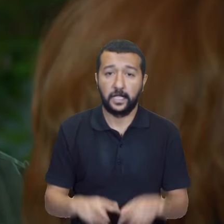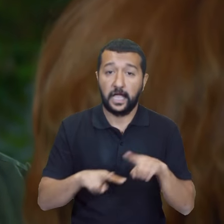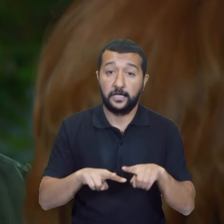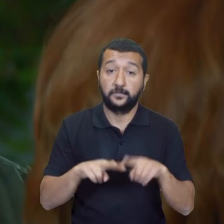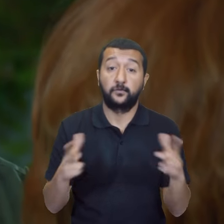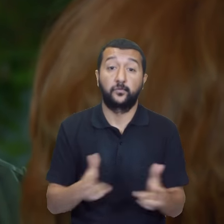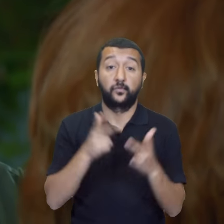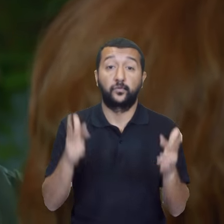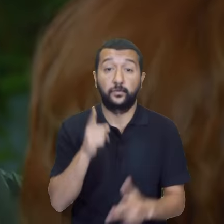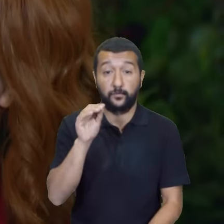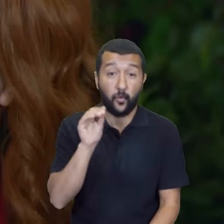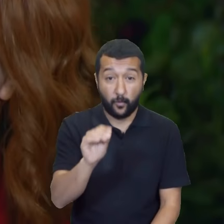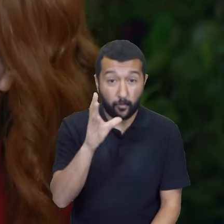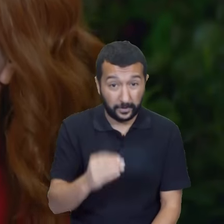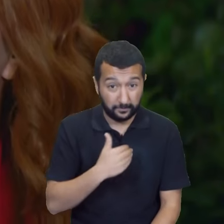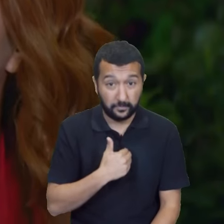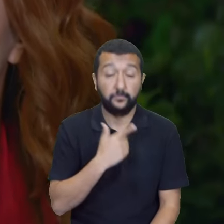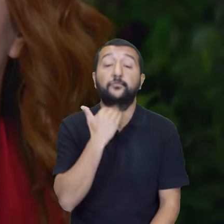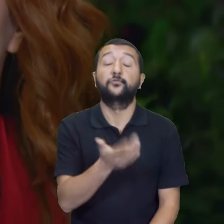çok yükseldin. Ben bir kere öpebilir miyim?